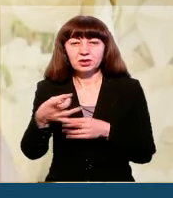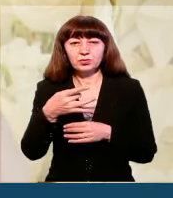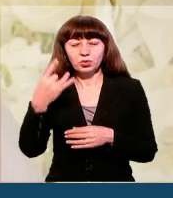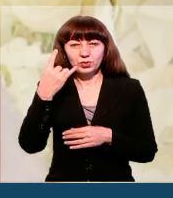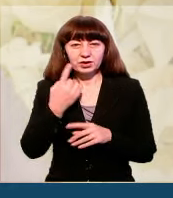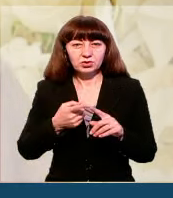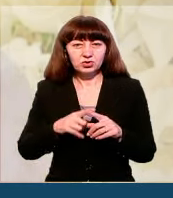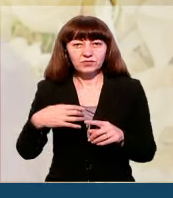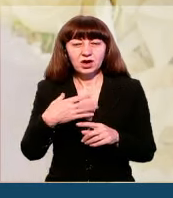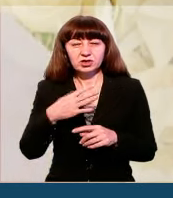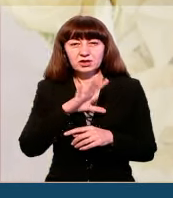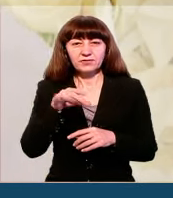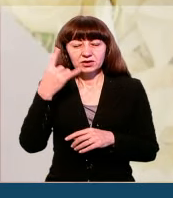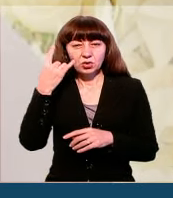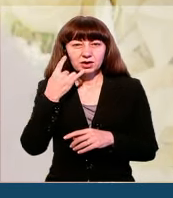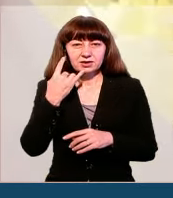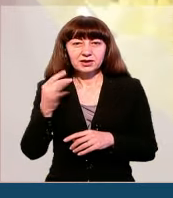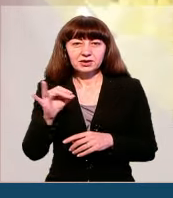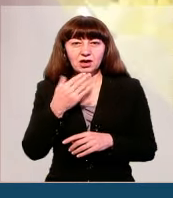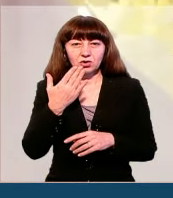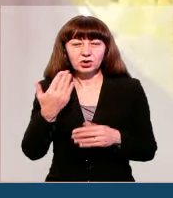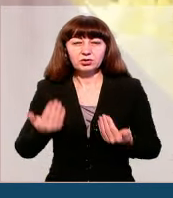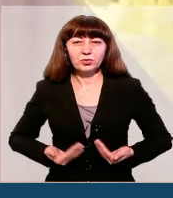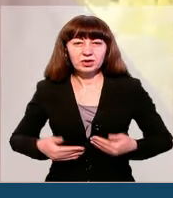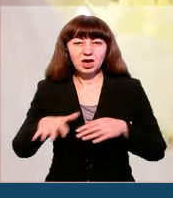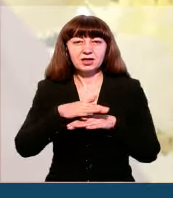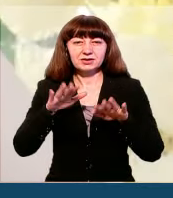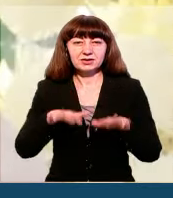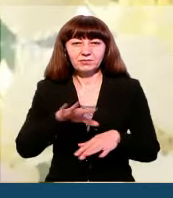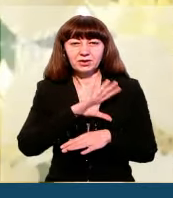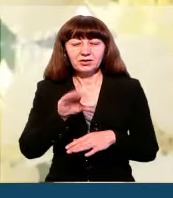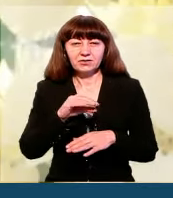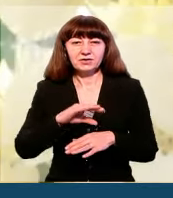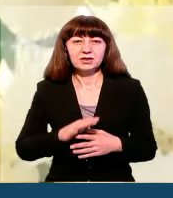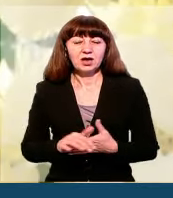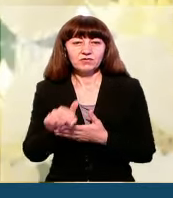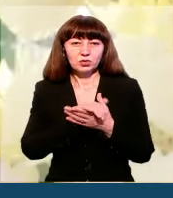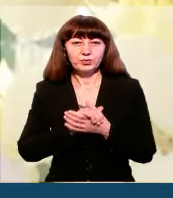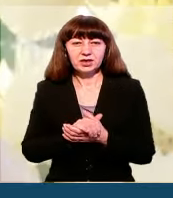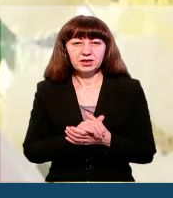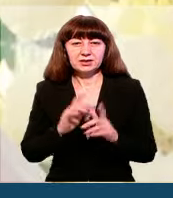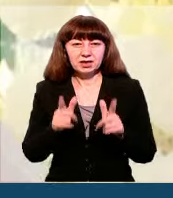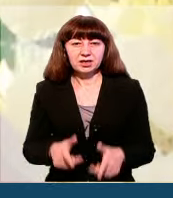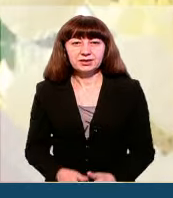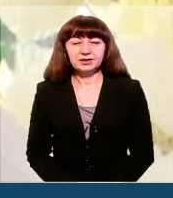важный праздник для всего Казахстана и его народа, в котором проживаем мы все в мире и согласии.